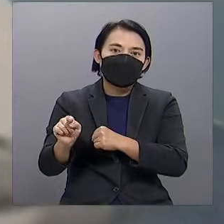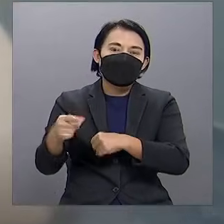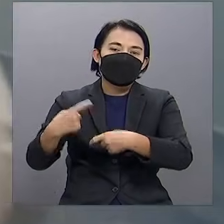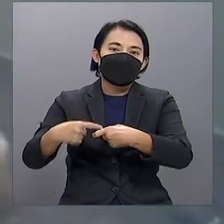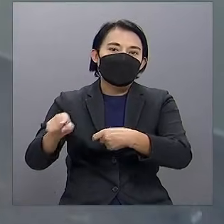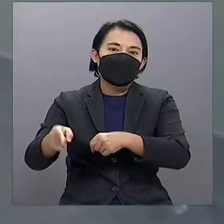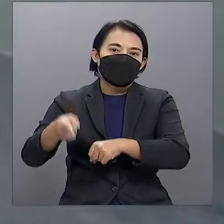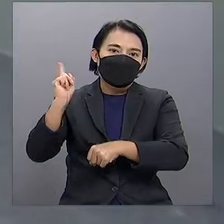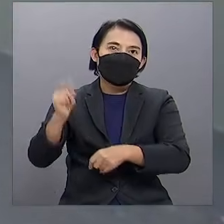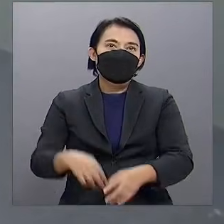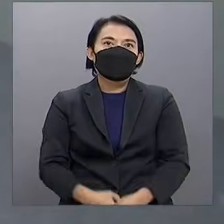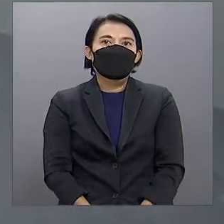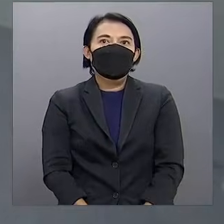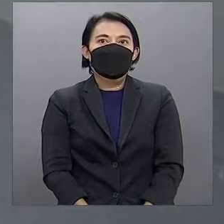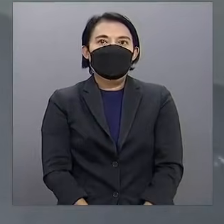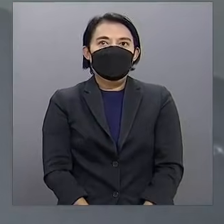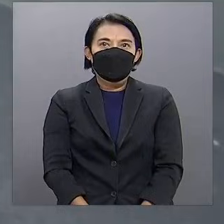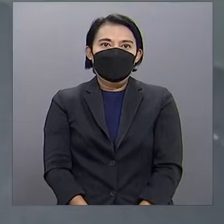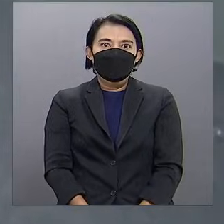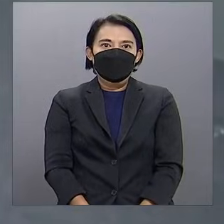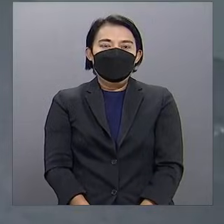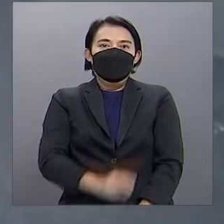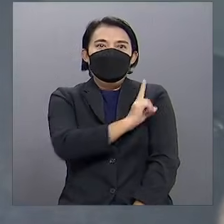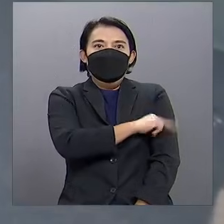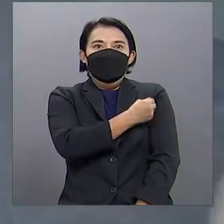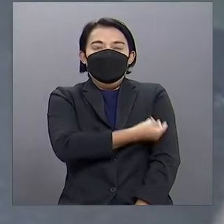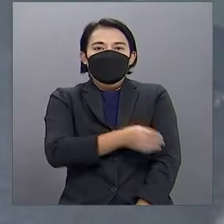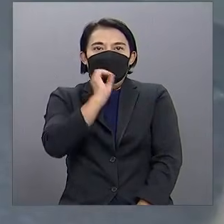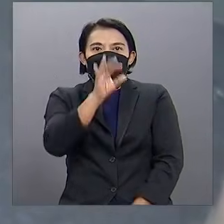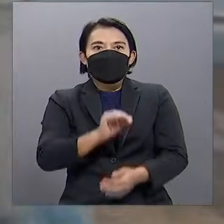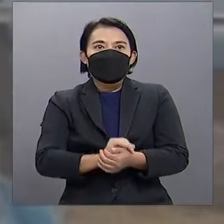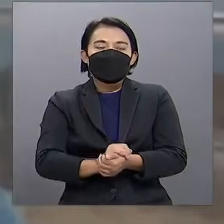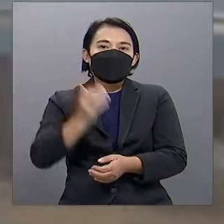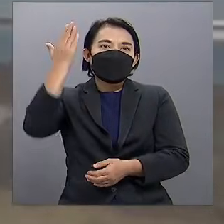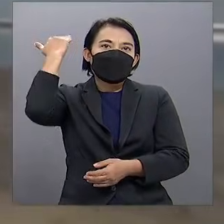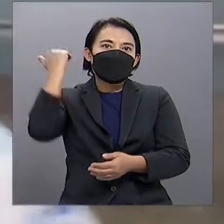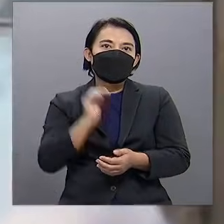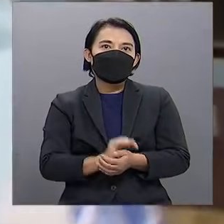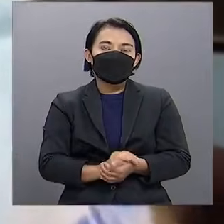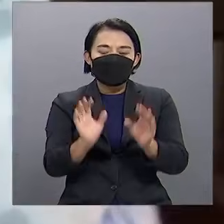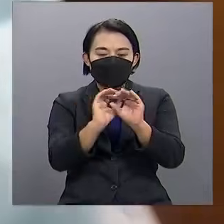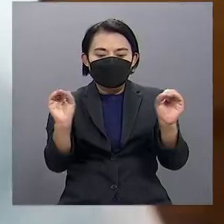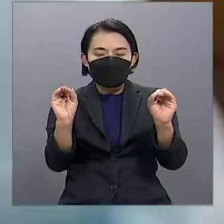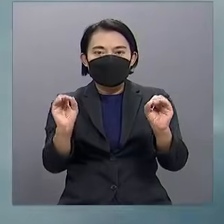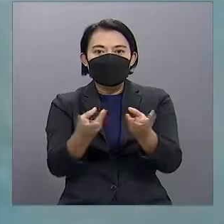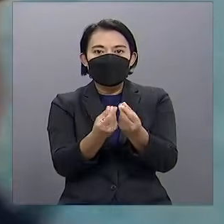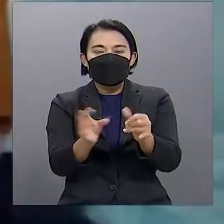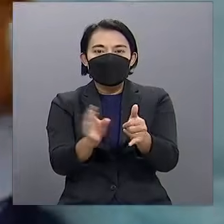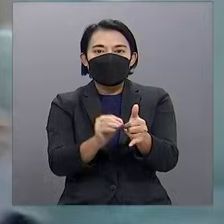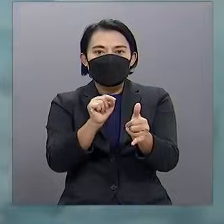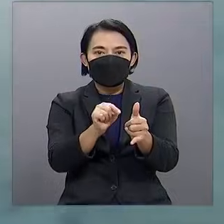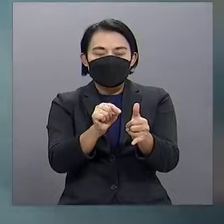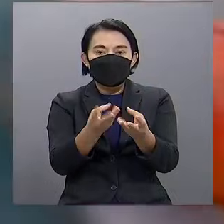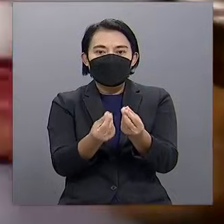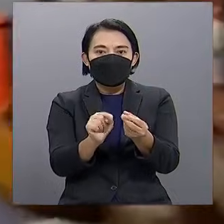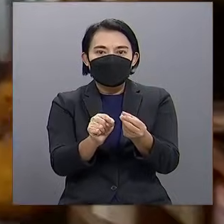นายแพทย์นิติภาเจียนกุลยังระบุด้วยนะคะว่าที่ผ่านมายังไม่เคยมีการเก็บตัวเลขผู้ที่ต้องเสียชีวิตจากการขาดโอก